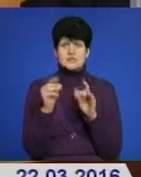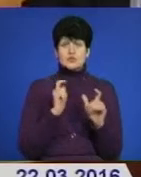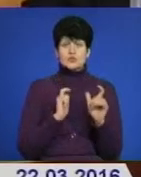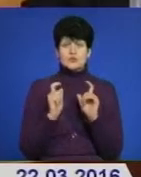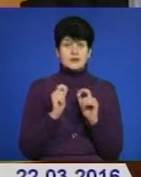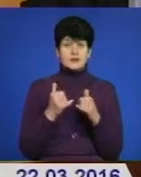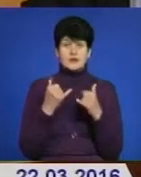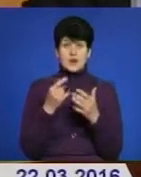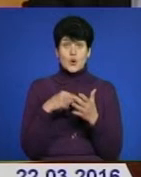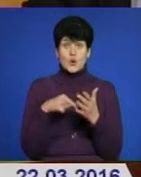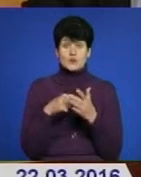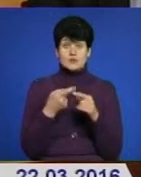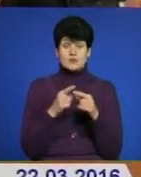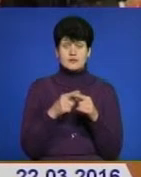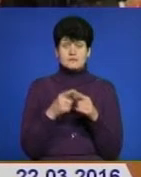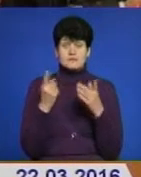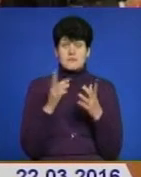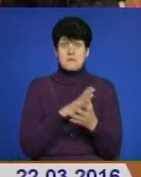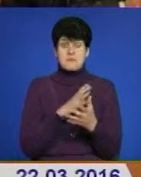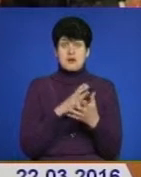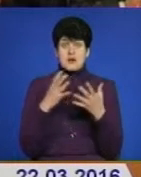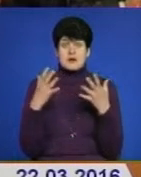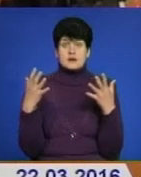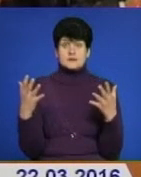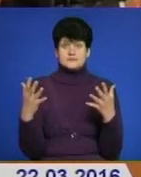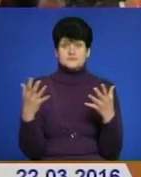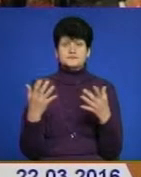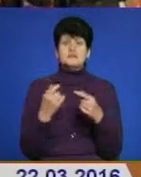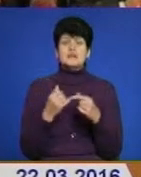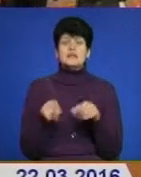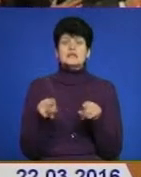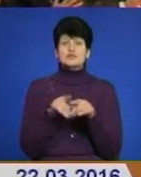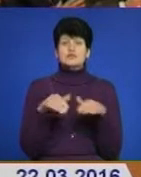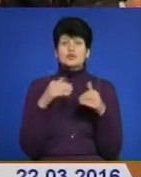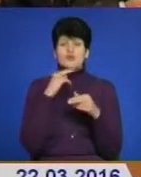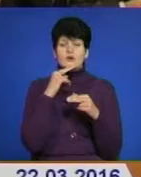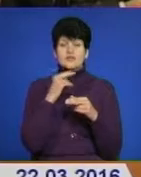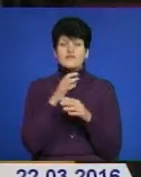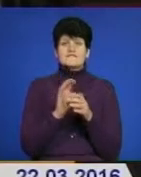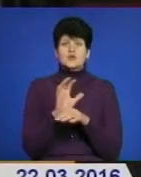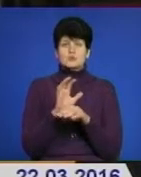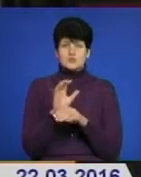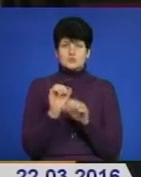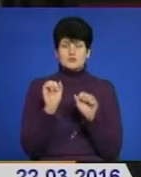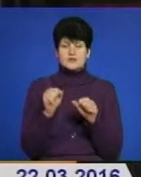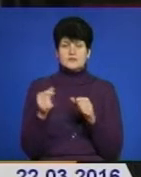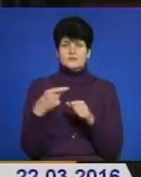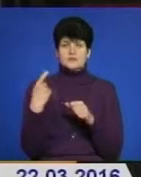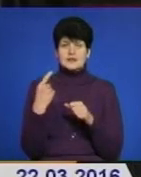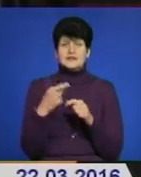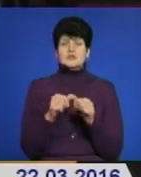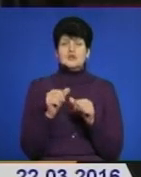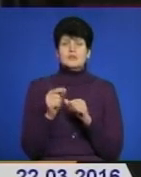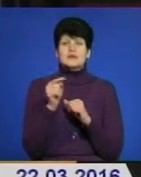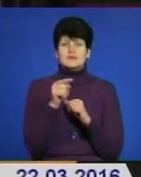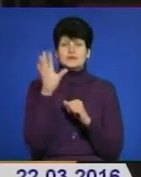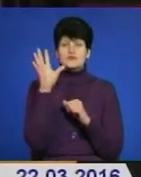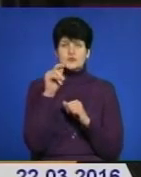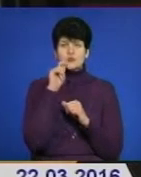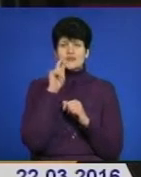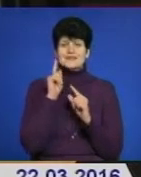для міста, представляєте, яке багатство. Звернули увагу також на виробничі потужності Тернопільського краю. Зокрема, на те, що в цілій Україні